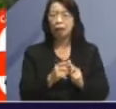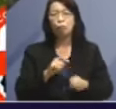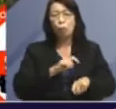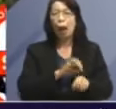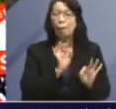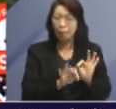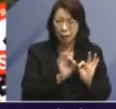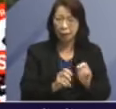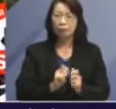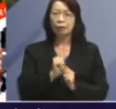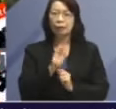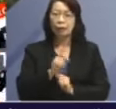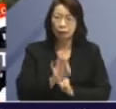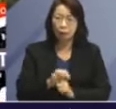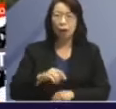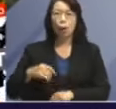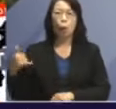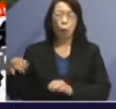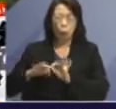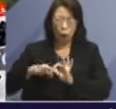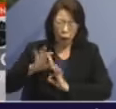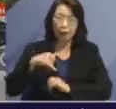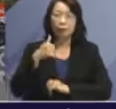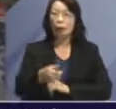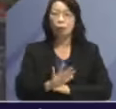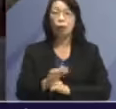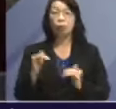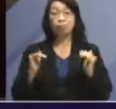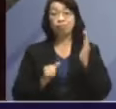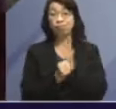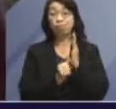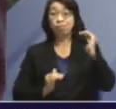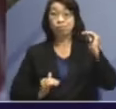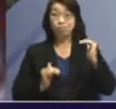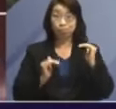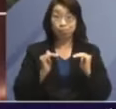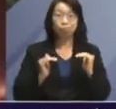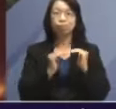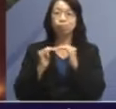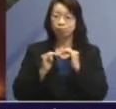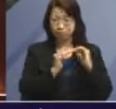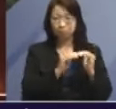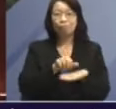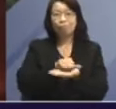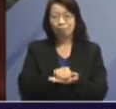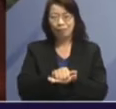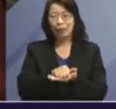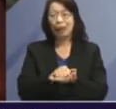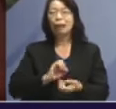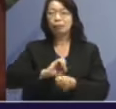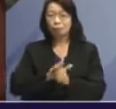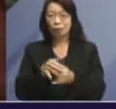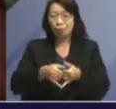หยัดค่าใช้จ่ายในการเดินทางลดความเหลื่อมล้ำในสังคมและยังลดความเสี่ยงในการสัมผัสเชื้อไวรัสโควิด